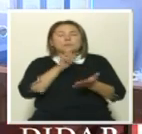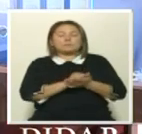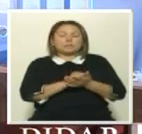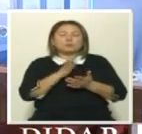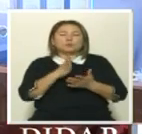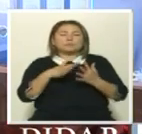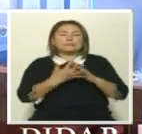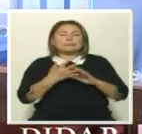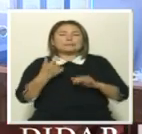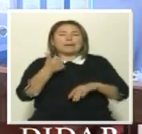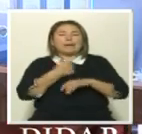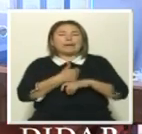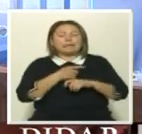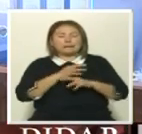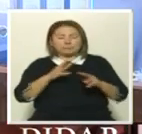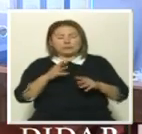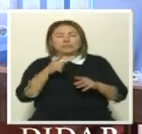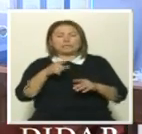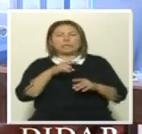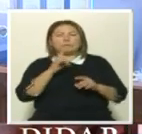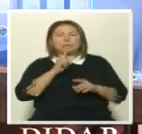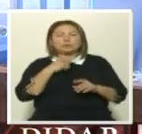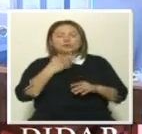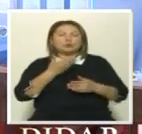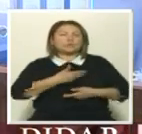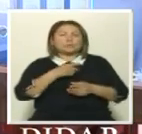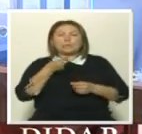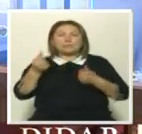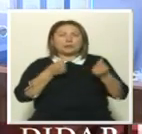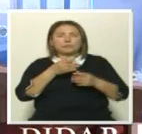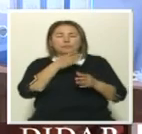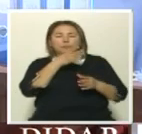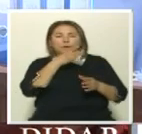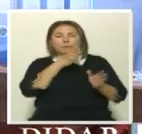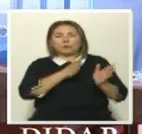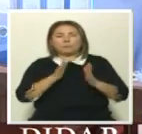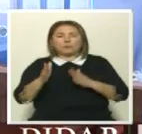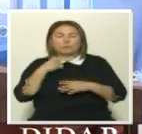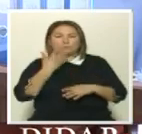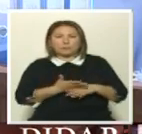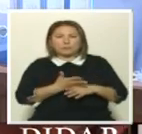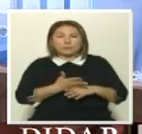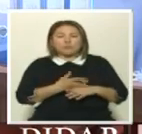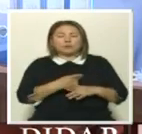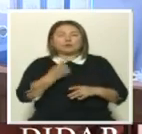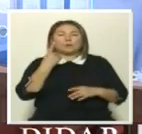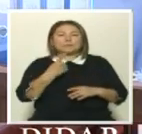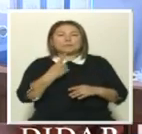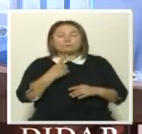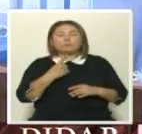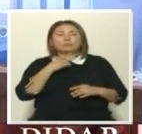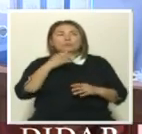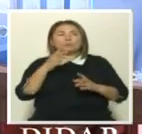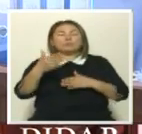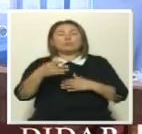заниматься сельский Аким коммунальщики уверяют что жители не платят за услуги вовремя а жители сетуют что единственный мусорный